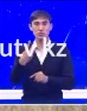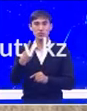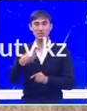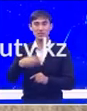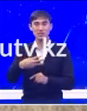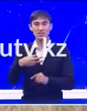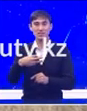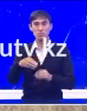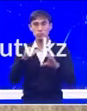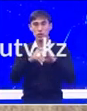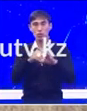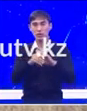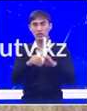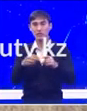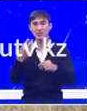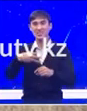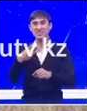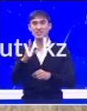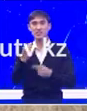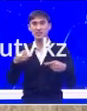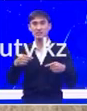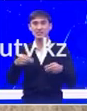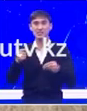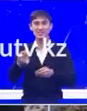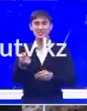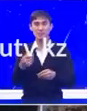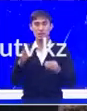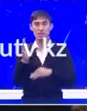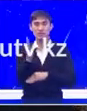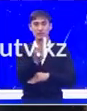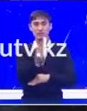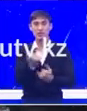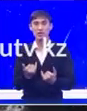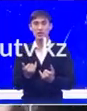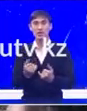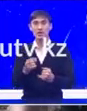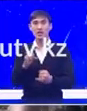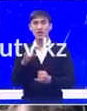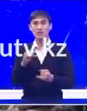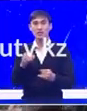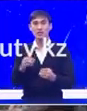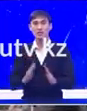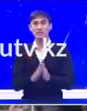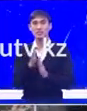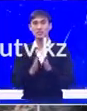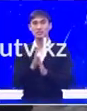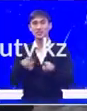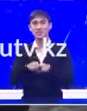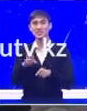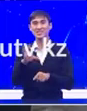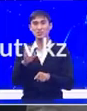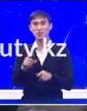семян разных видов деревьев откуда мы берём семена в питомнике междуреченска занимаются выращиванием таких семян и саженцев